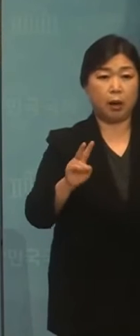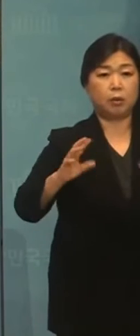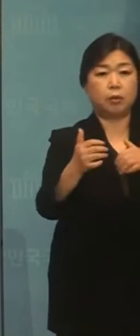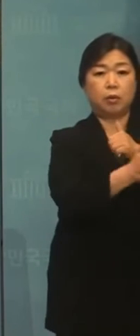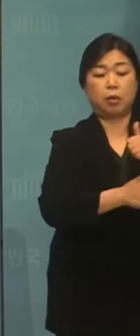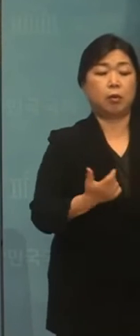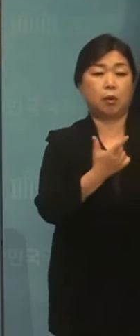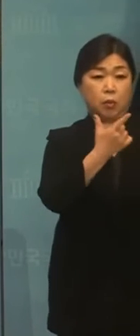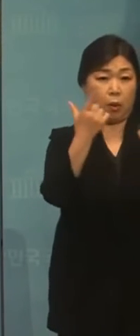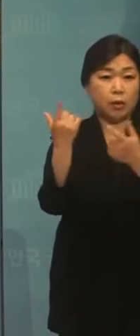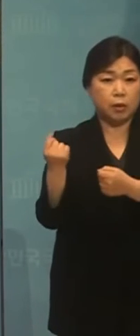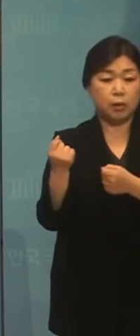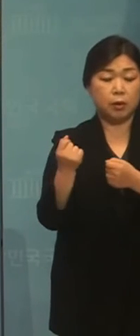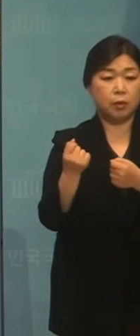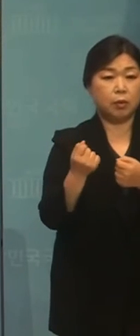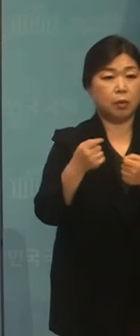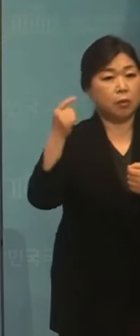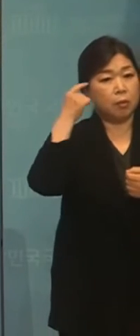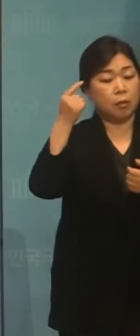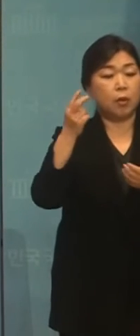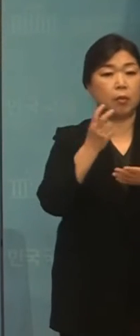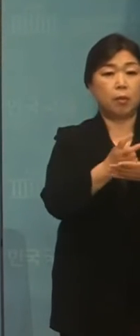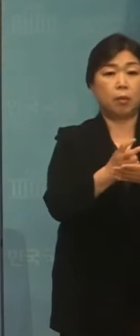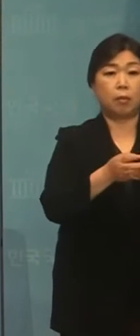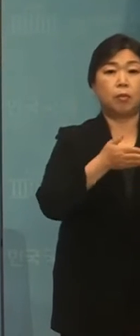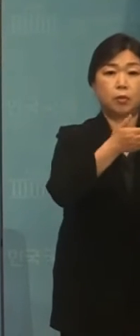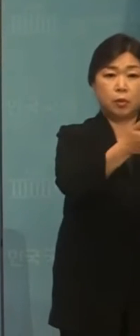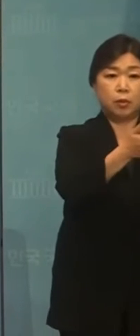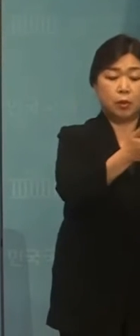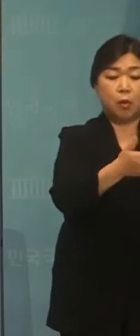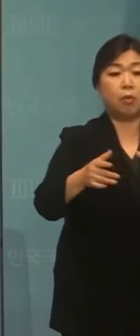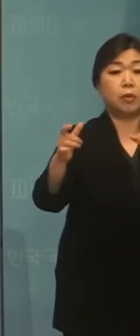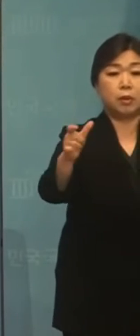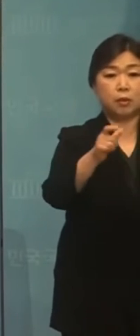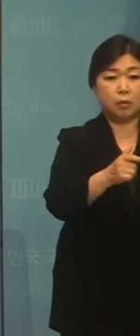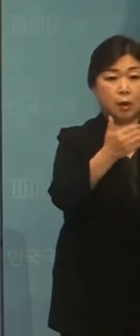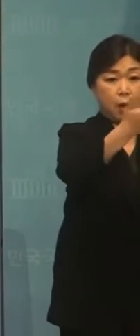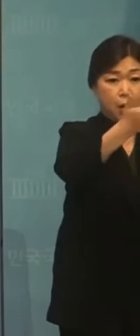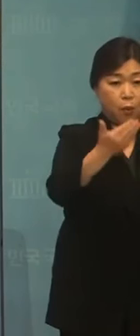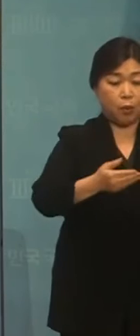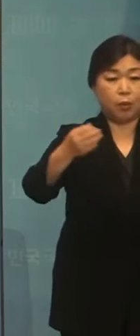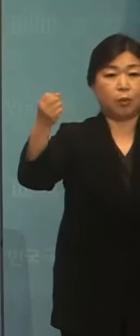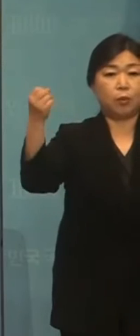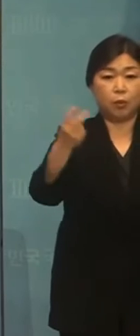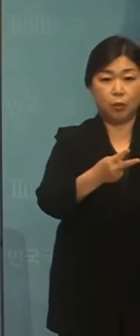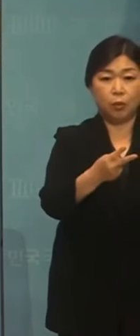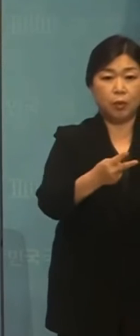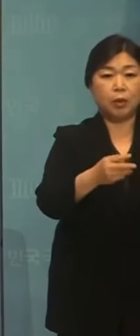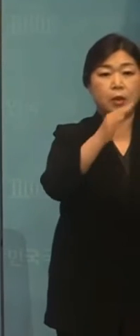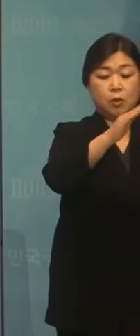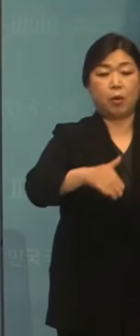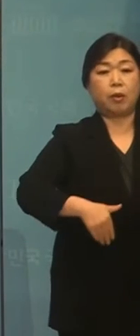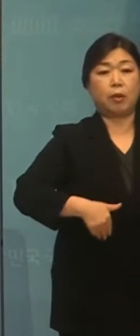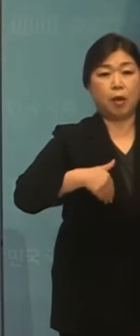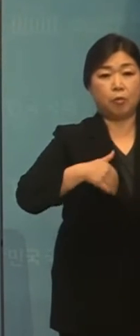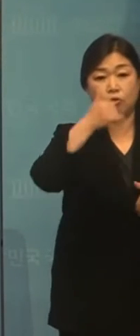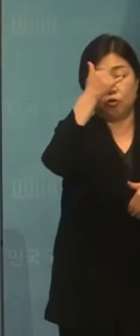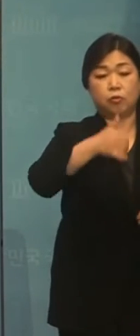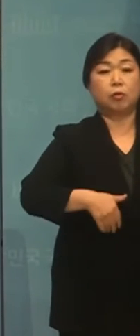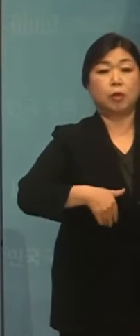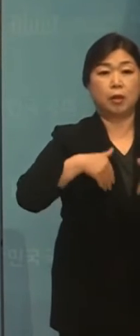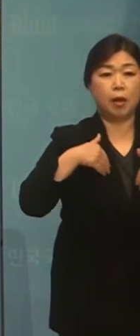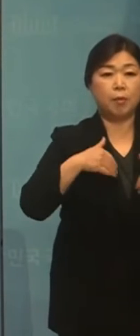간일 끝 없이 공동 발의한 법안이며 지역도 강원도를 비롯해 전남,